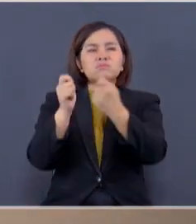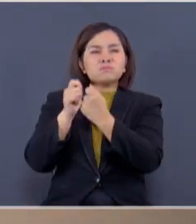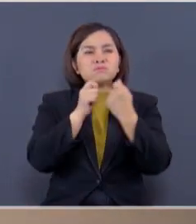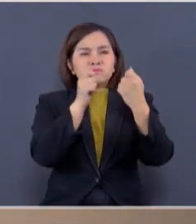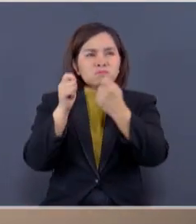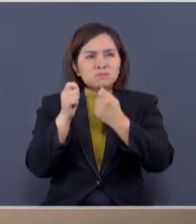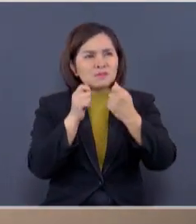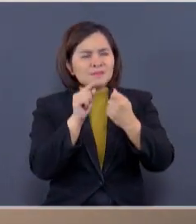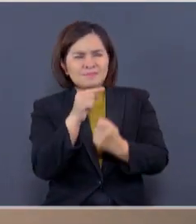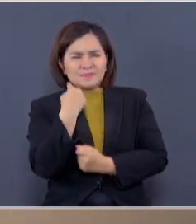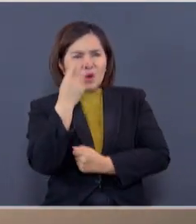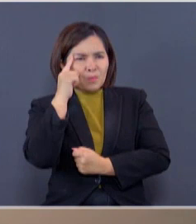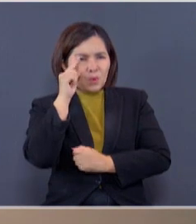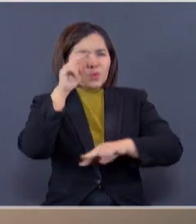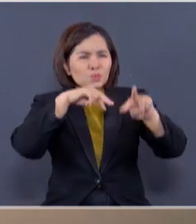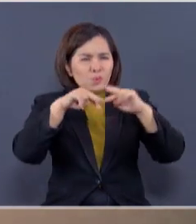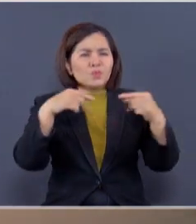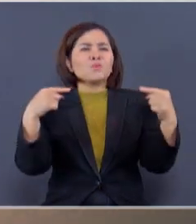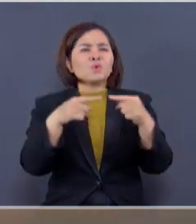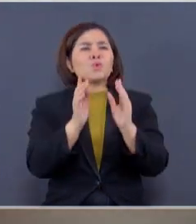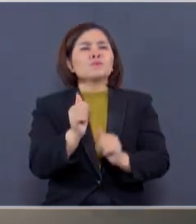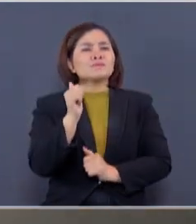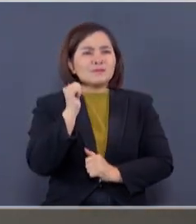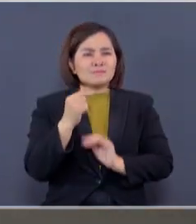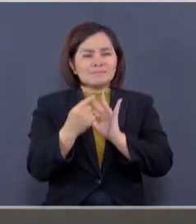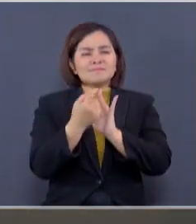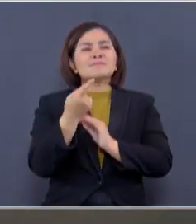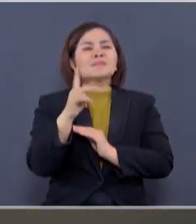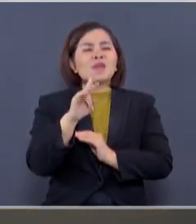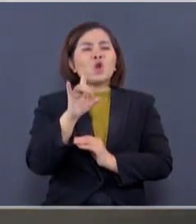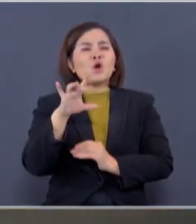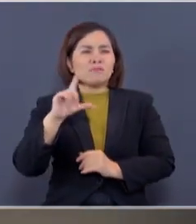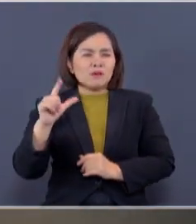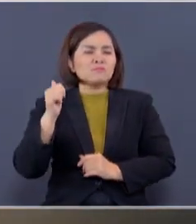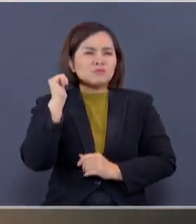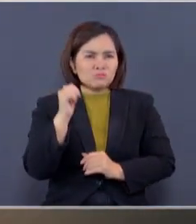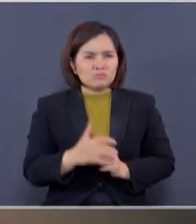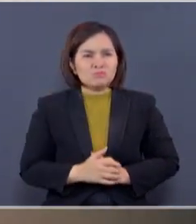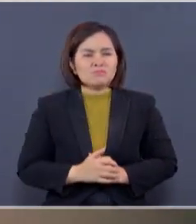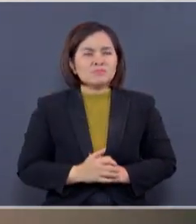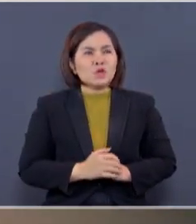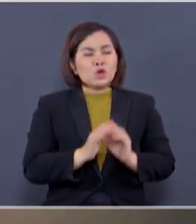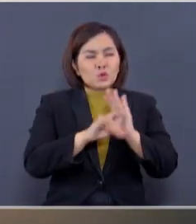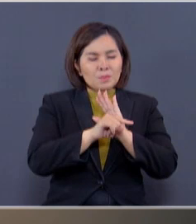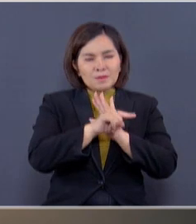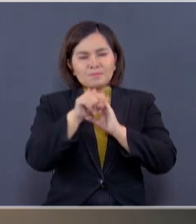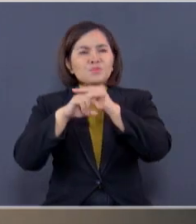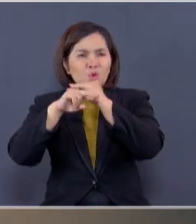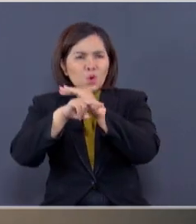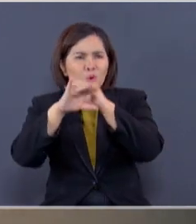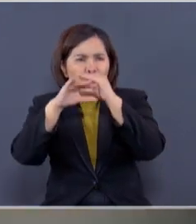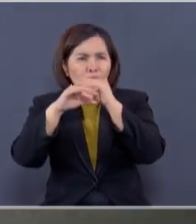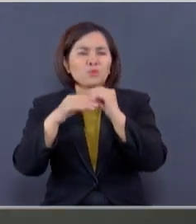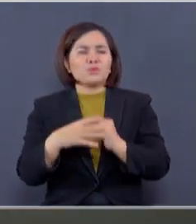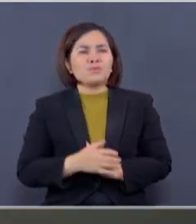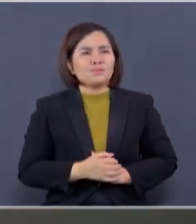ไม่รู้ใครพอเช็คไปเช็คมาอ้าวคนเดิมเคร้อยล้านอีกแล้ว นี่จากชลบุรีไประยองต่อ ไประยองต่